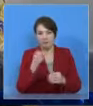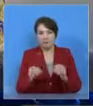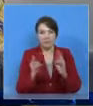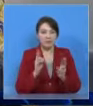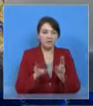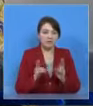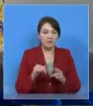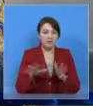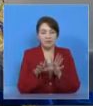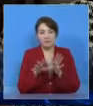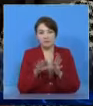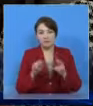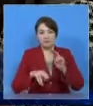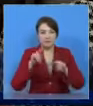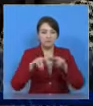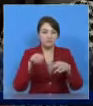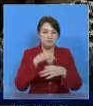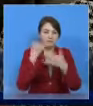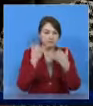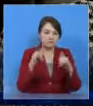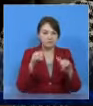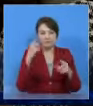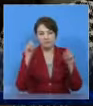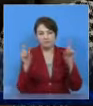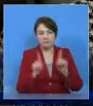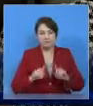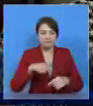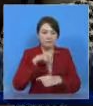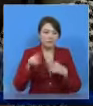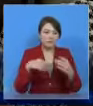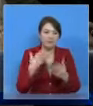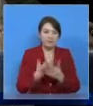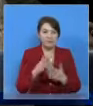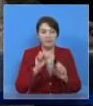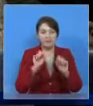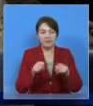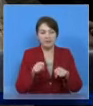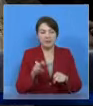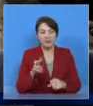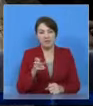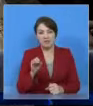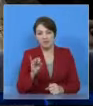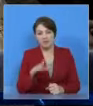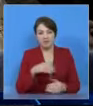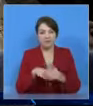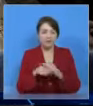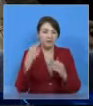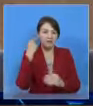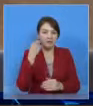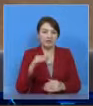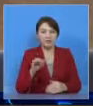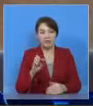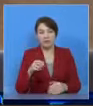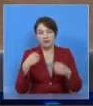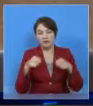промышленность инженерия и архитектура дизайнерское искусство между бизнес-сообществом обсуждались возможности локализации и выхода качественного